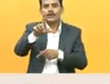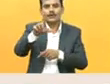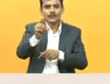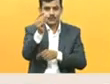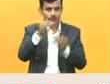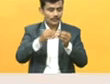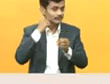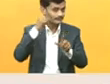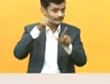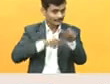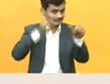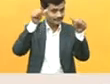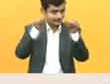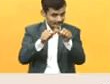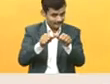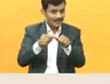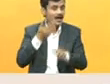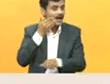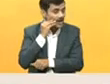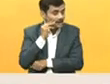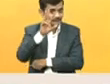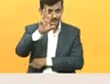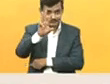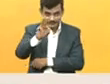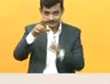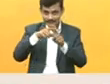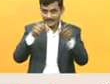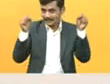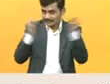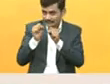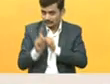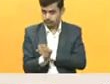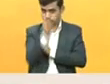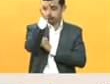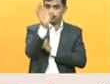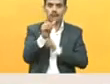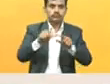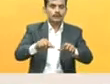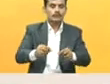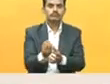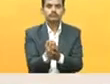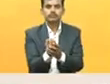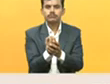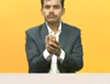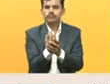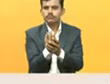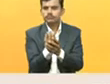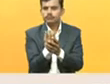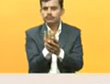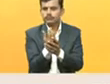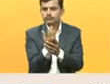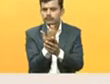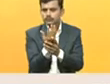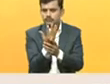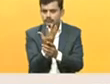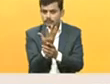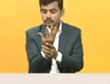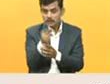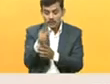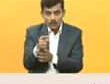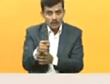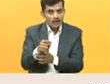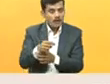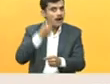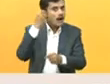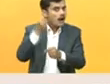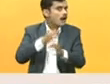30 दिसंबर को भेजे गए ये बीज अंतरिक्ष में ही अंकुरित हुए। ये एक बेहद